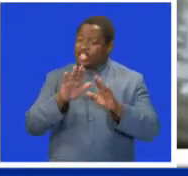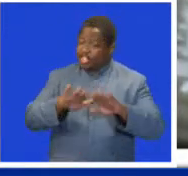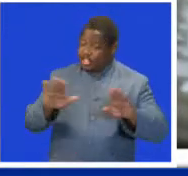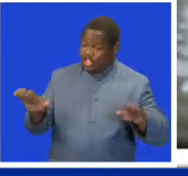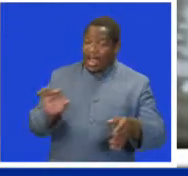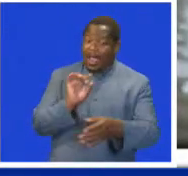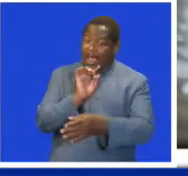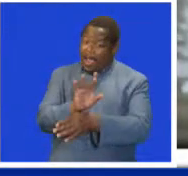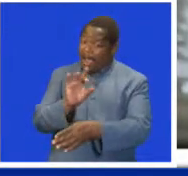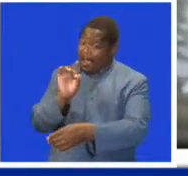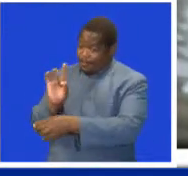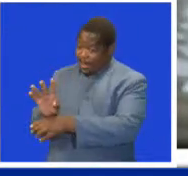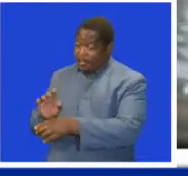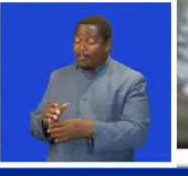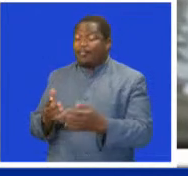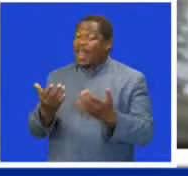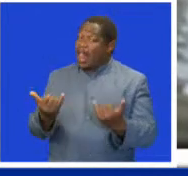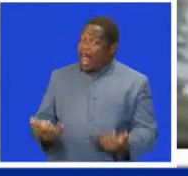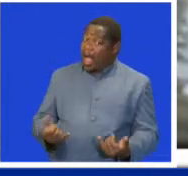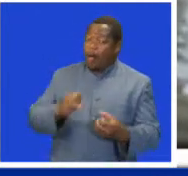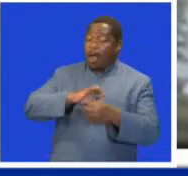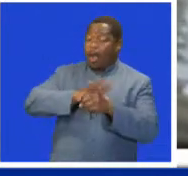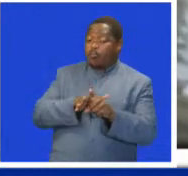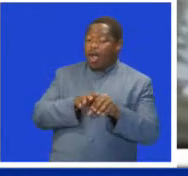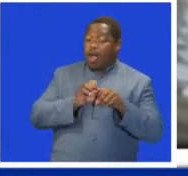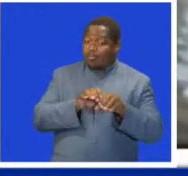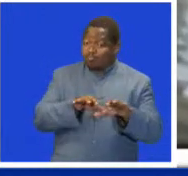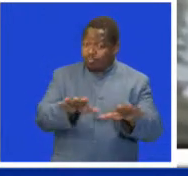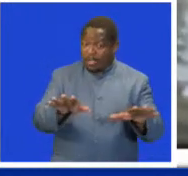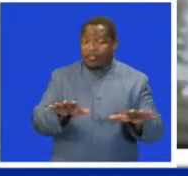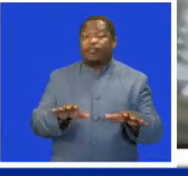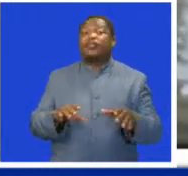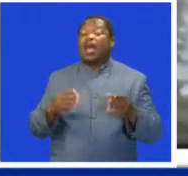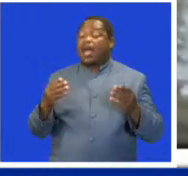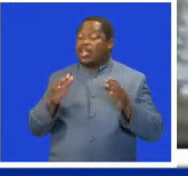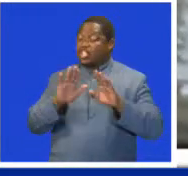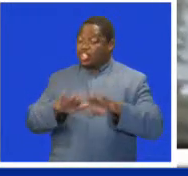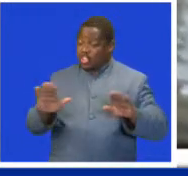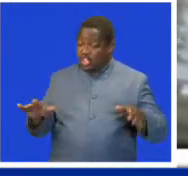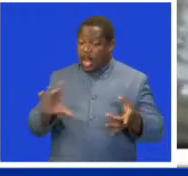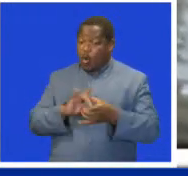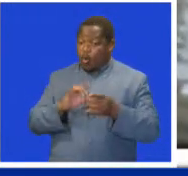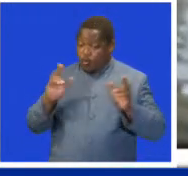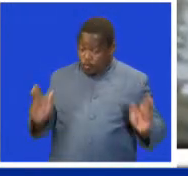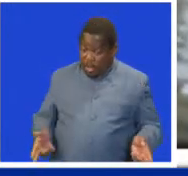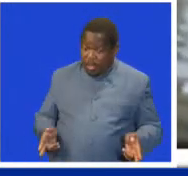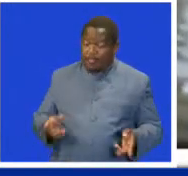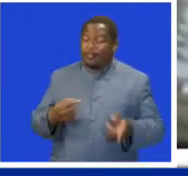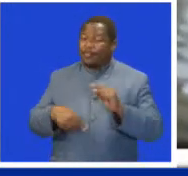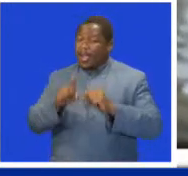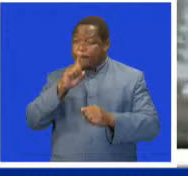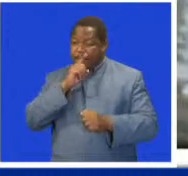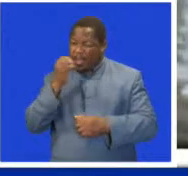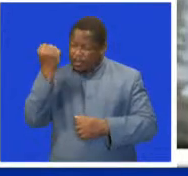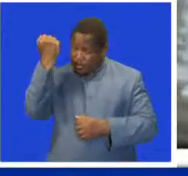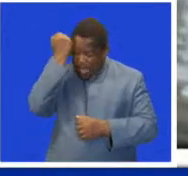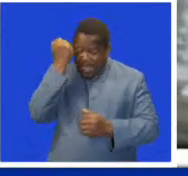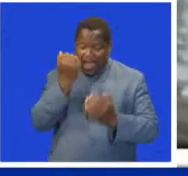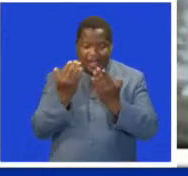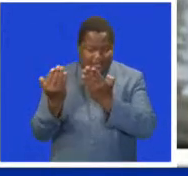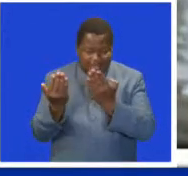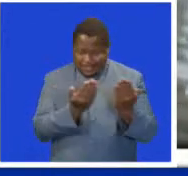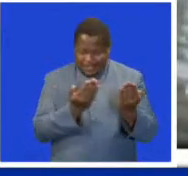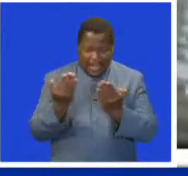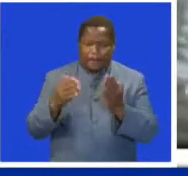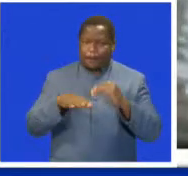yimfundo noma ngabe emakhaya ngiyalekelela ngiyasinda make sure ukuthi every day kunesikhathi enesibekayo ukuthi nibuka